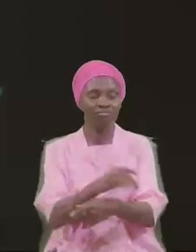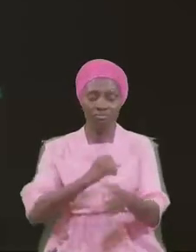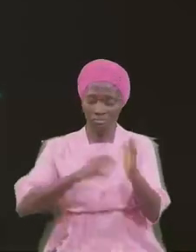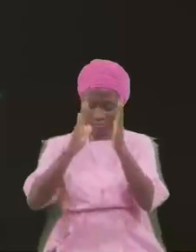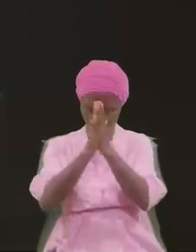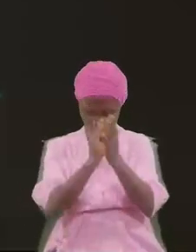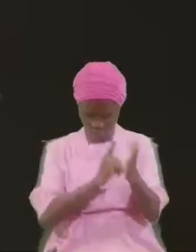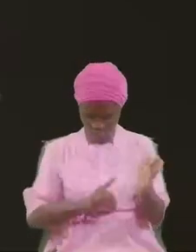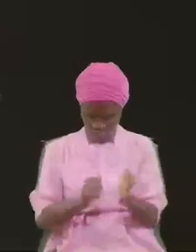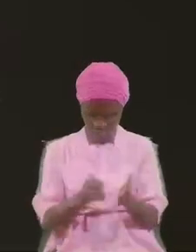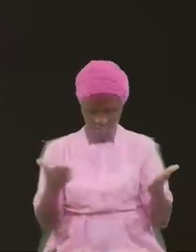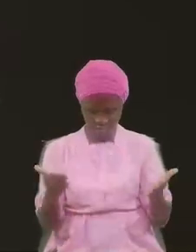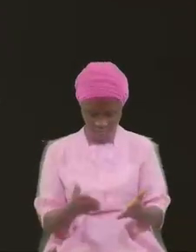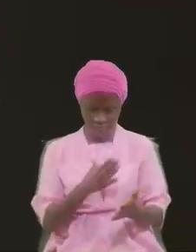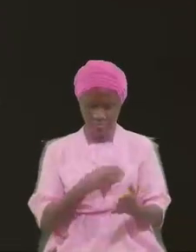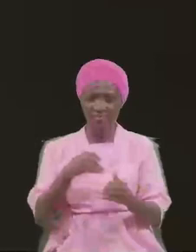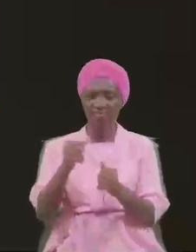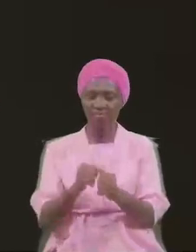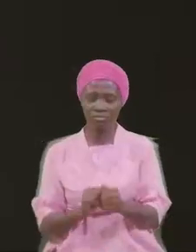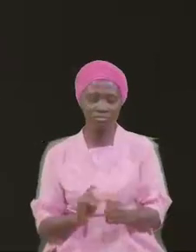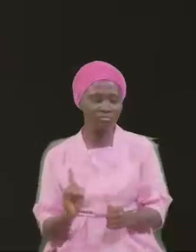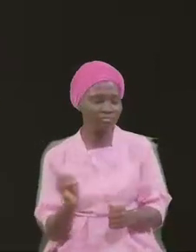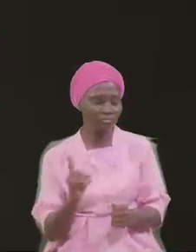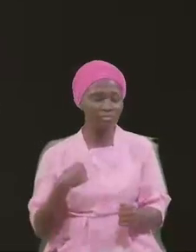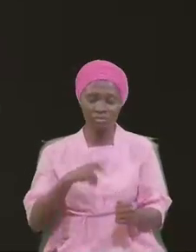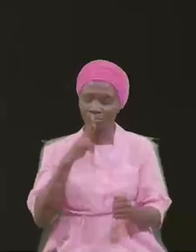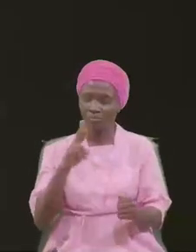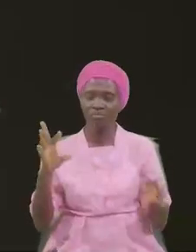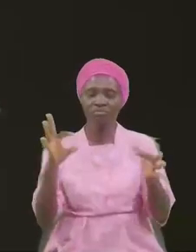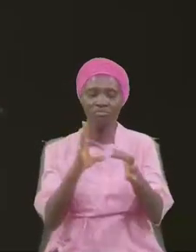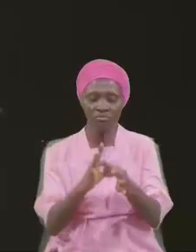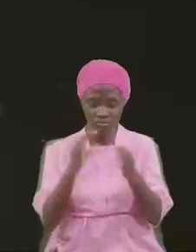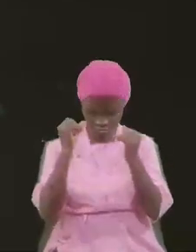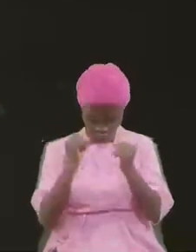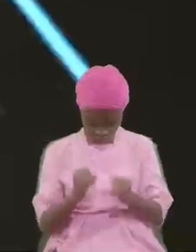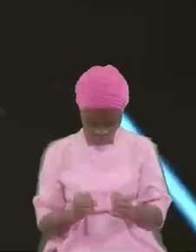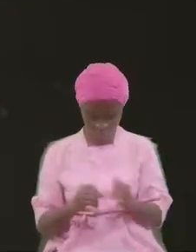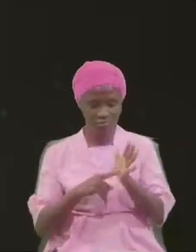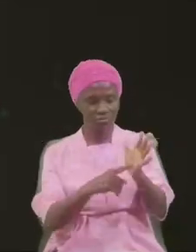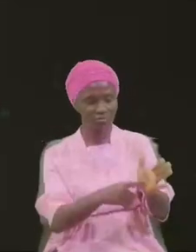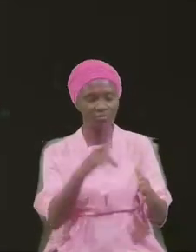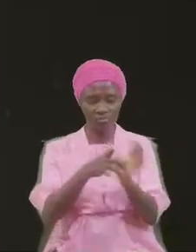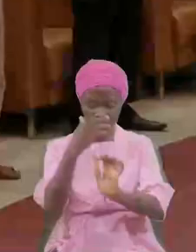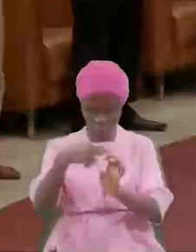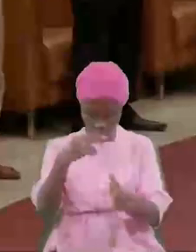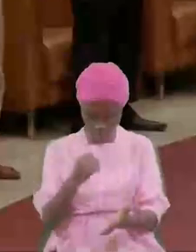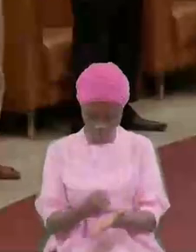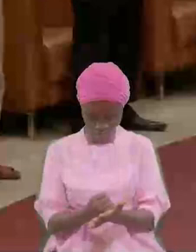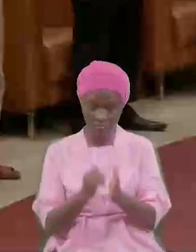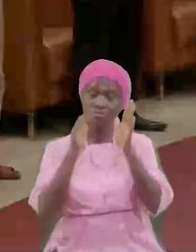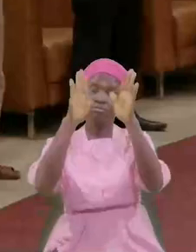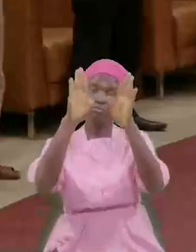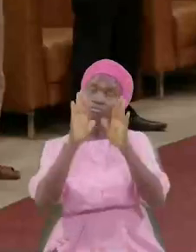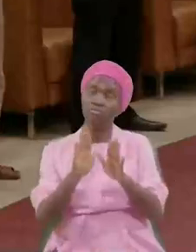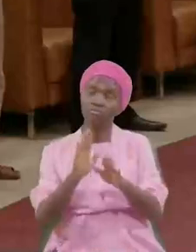jour. Nous prions ici et partout où nous sommes connectés. Qu'il est la puissance